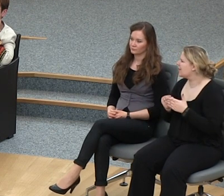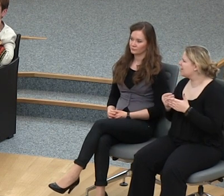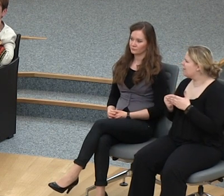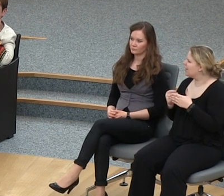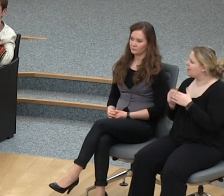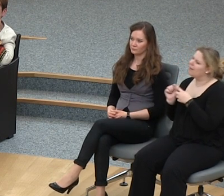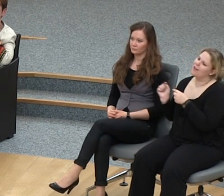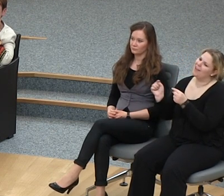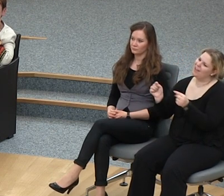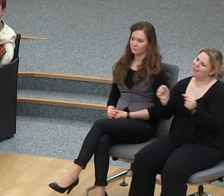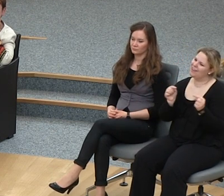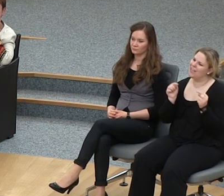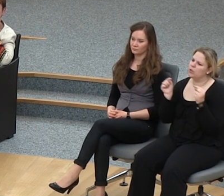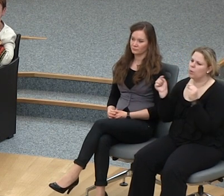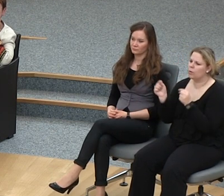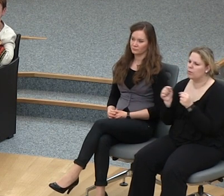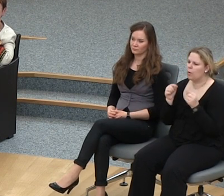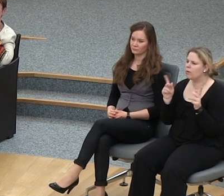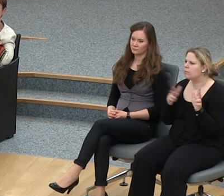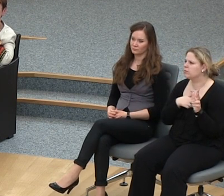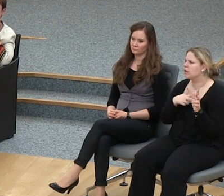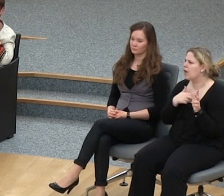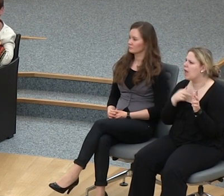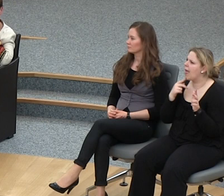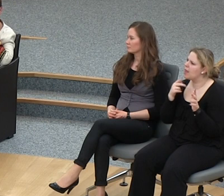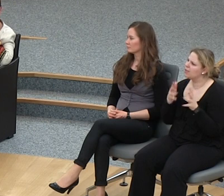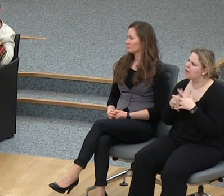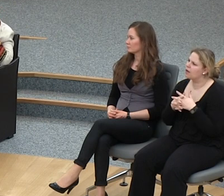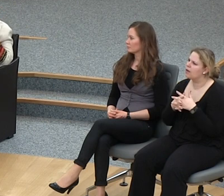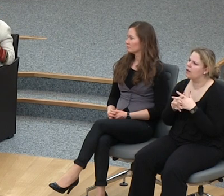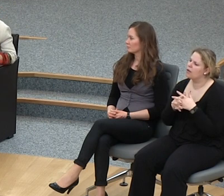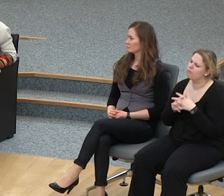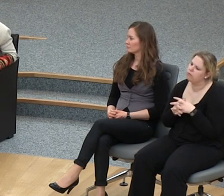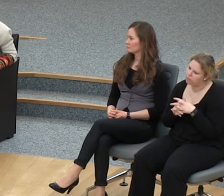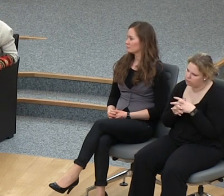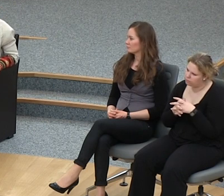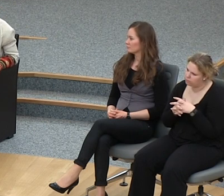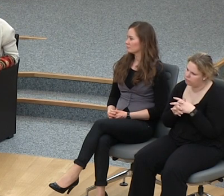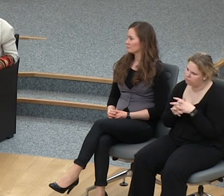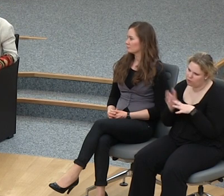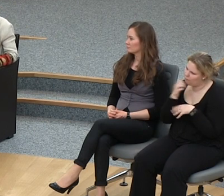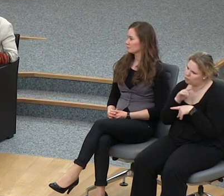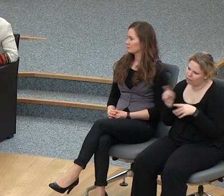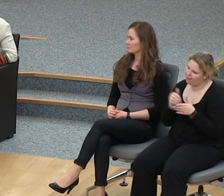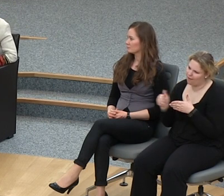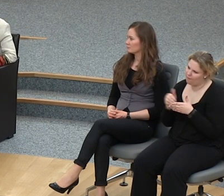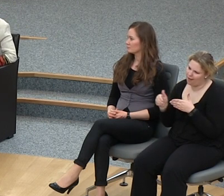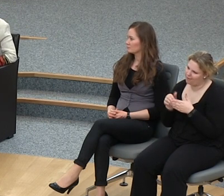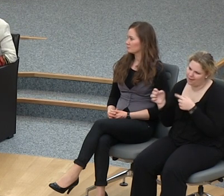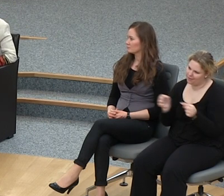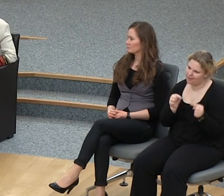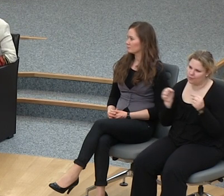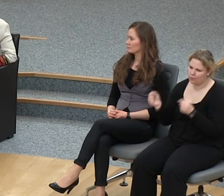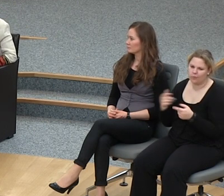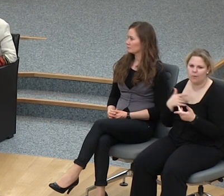das Konnexitätsprinzip, also nach dem Motto, wenn das Land die Möglichkeiten bestellt, muss es auch bezahlen, das empfinde ich so als